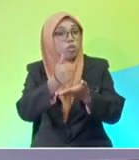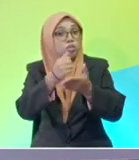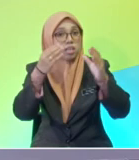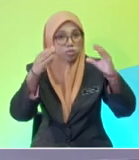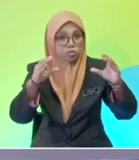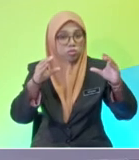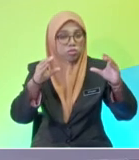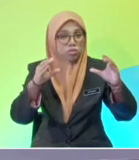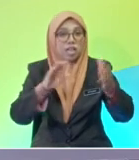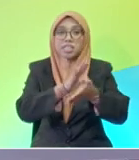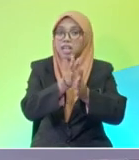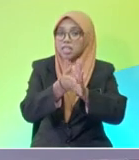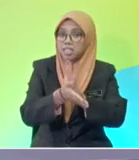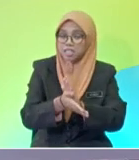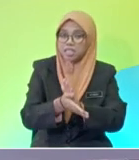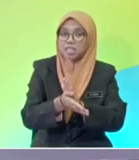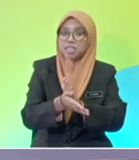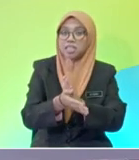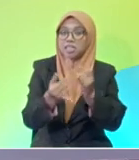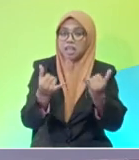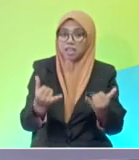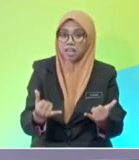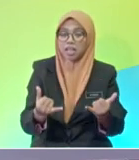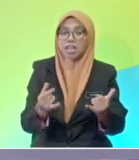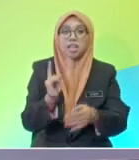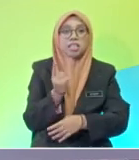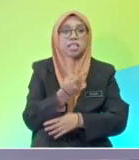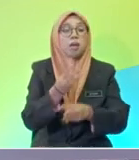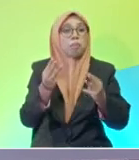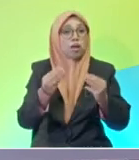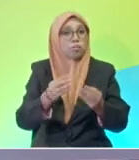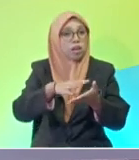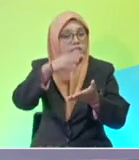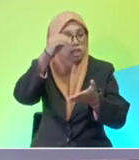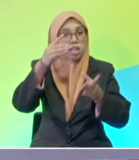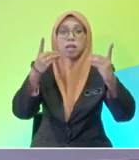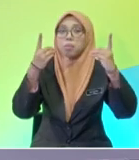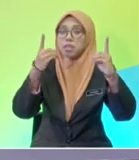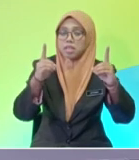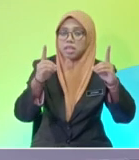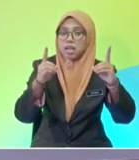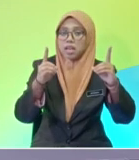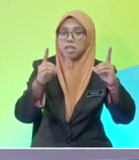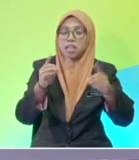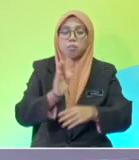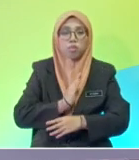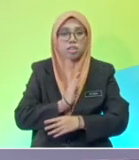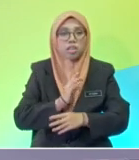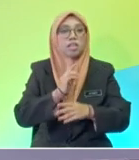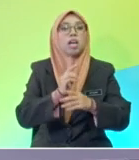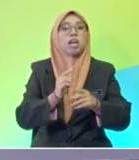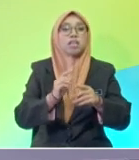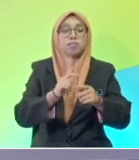jadi hari ini mata pelajaran yang kita nak belajar hari ini adalah pendidikan moral tahun 4 berkaitan dengan